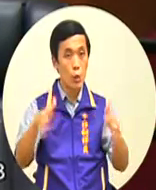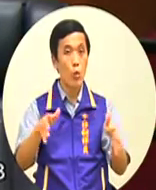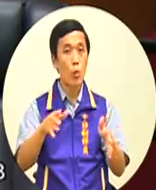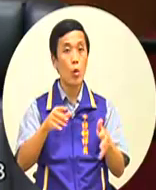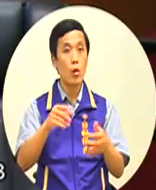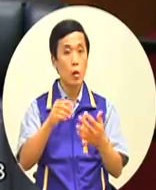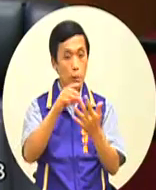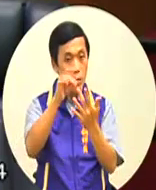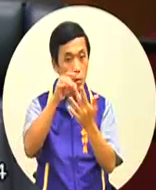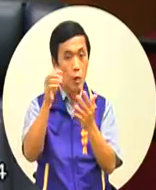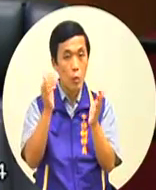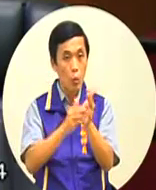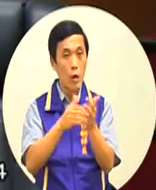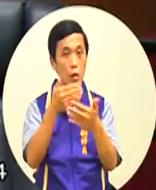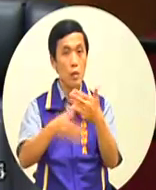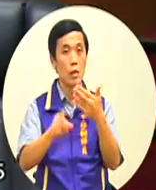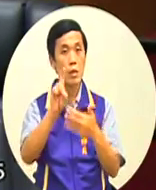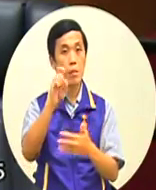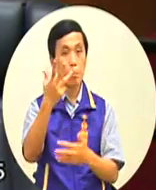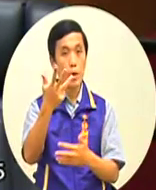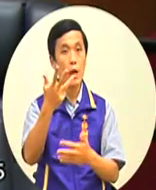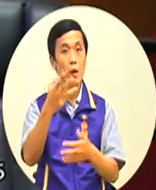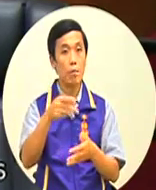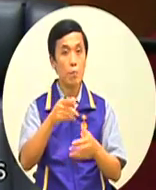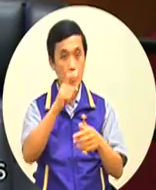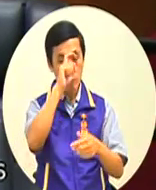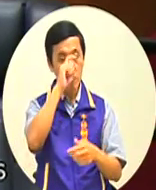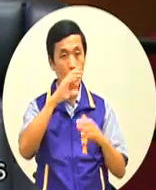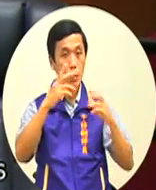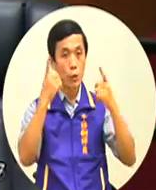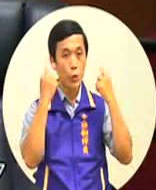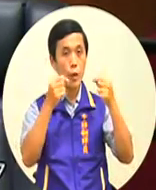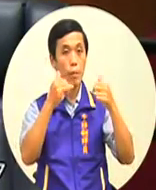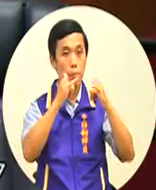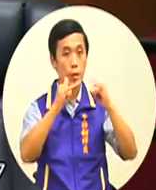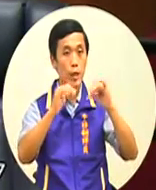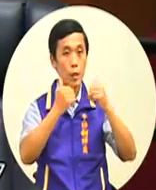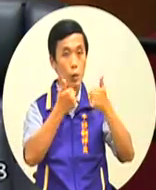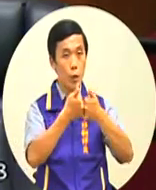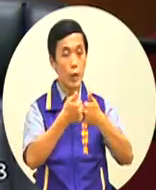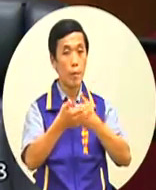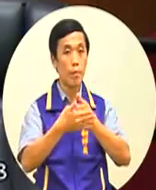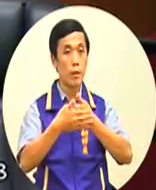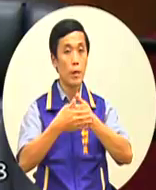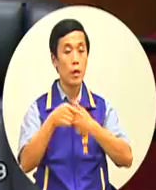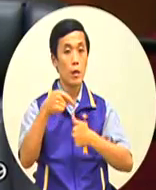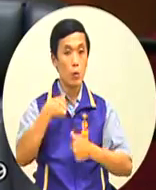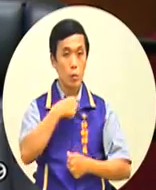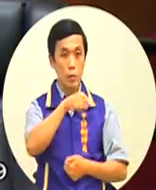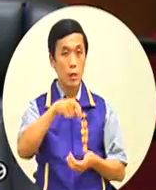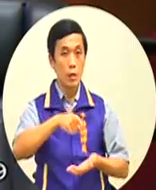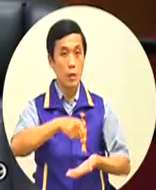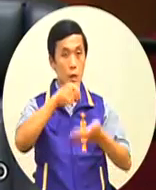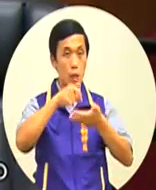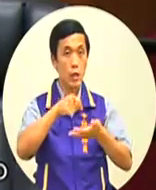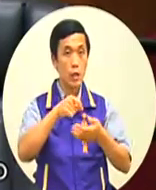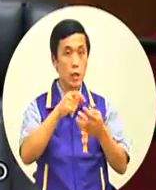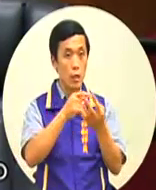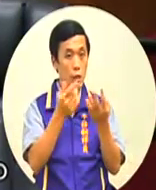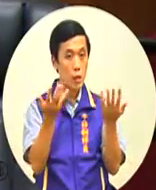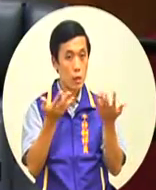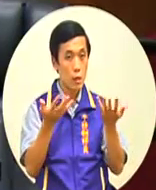会，请我们的原民会协助将我们这个案件做这样的一